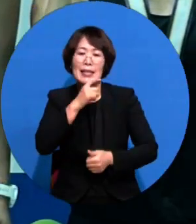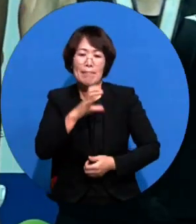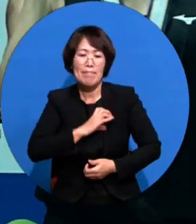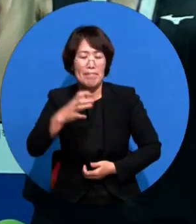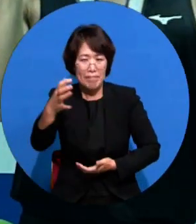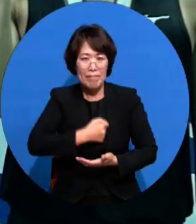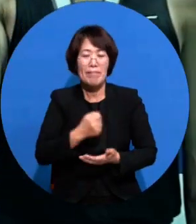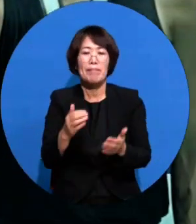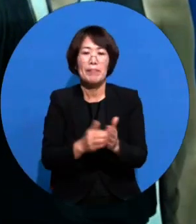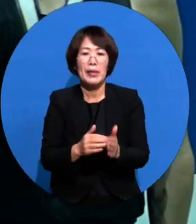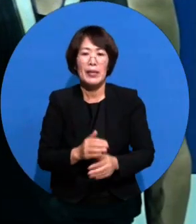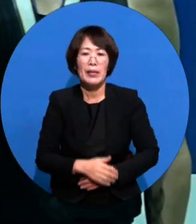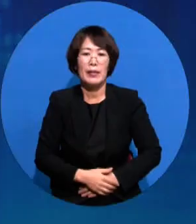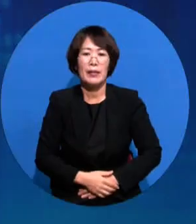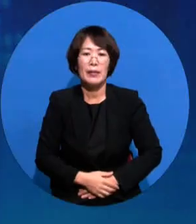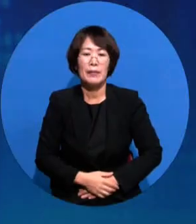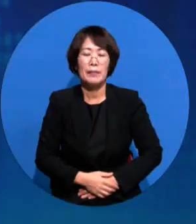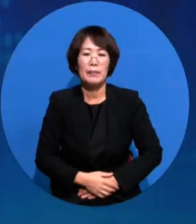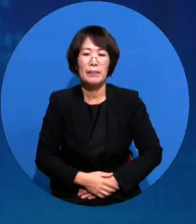획득했습니다.